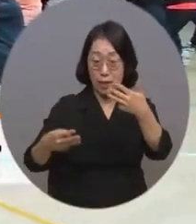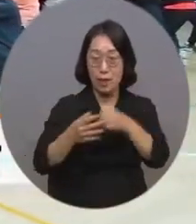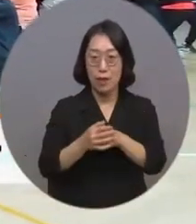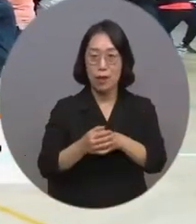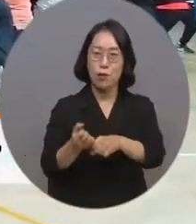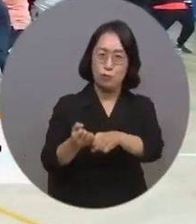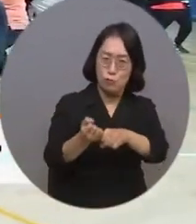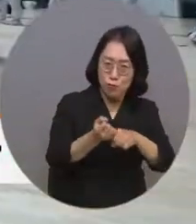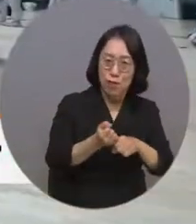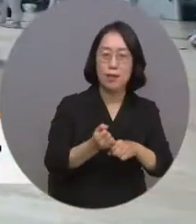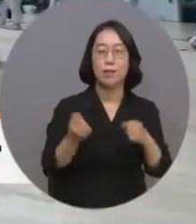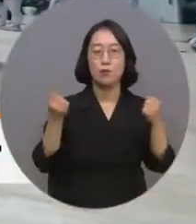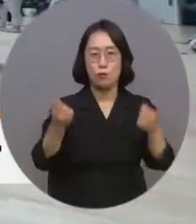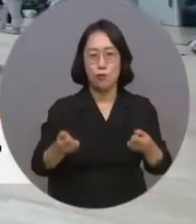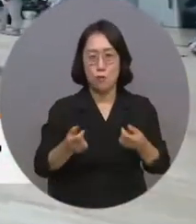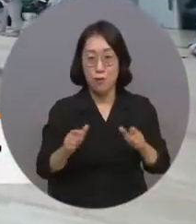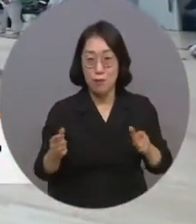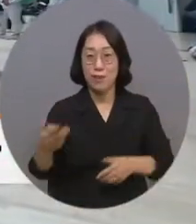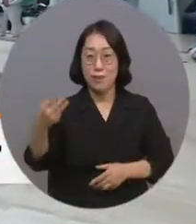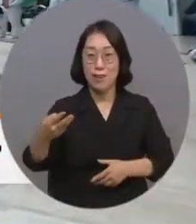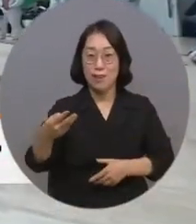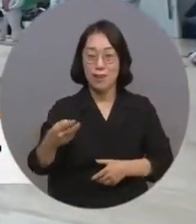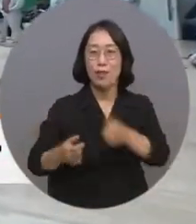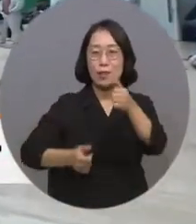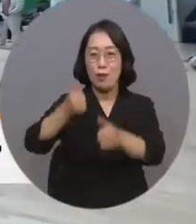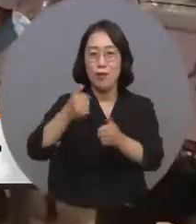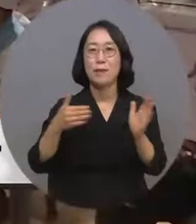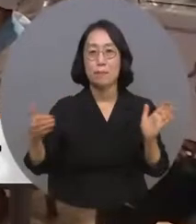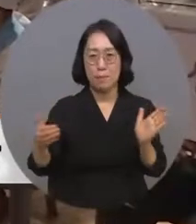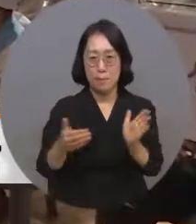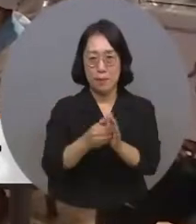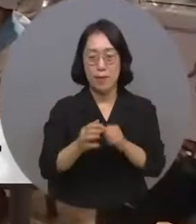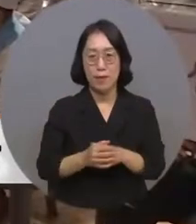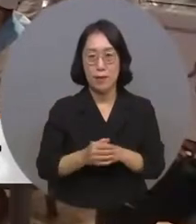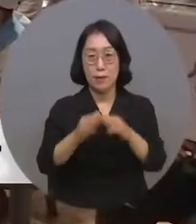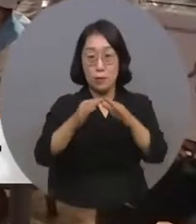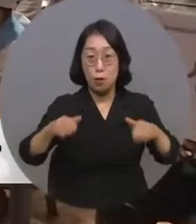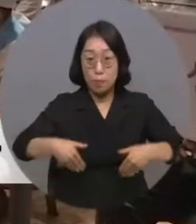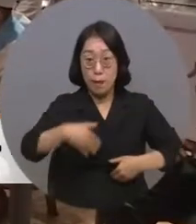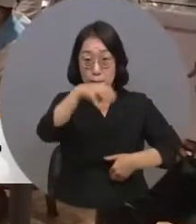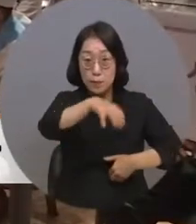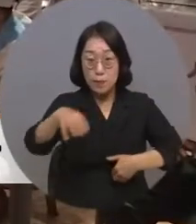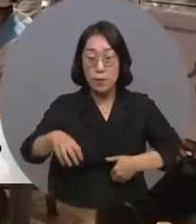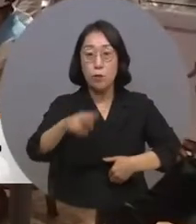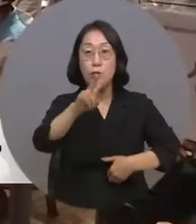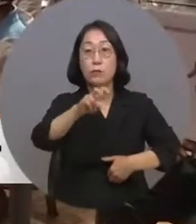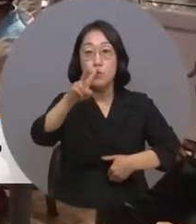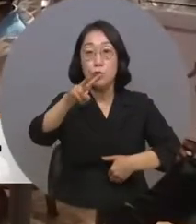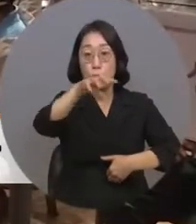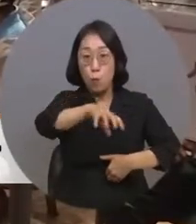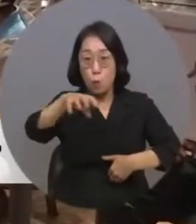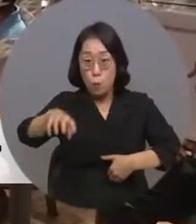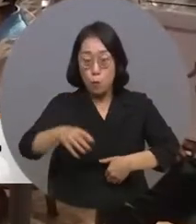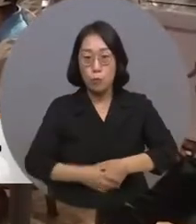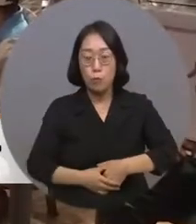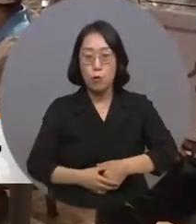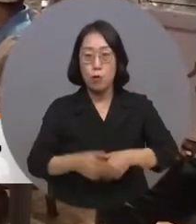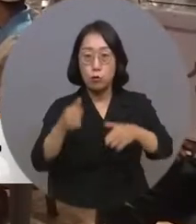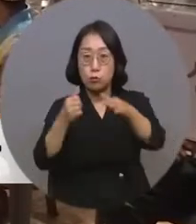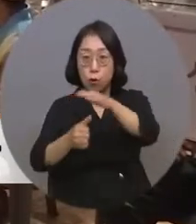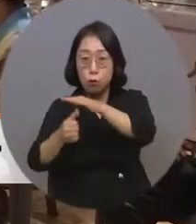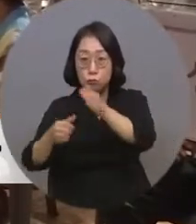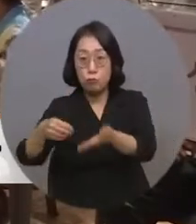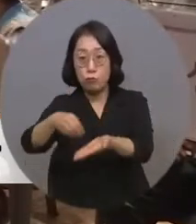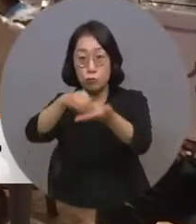줄다리기 줄넘기 다트 경기가 치러졌습니다 전남도 22개 시 군에서 1800여